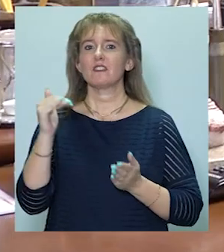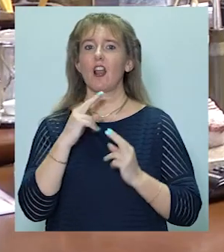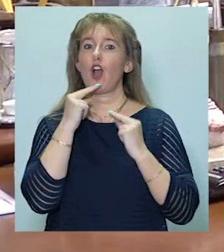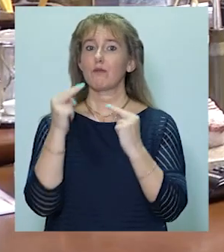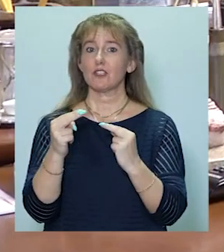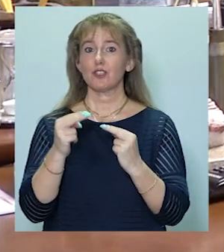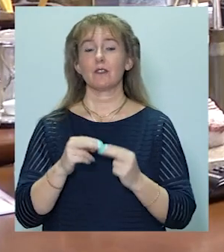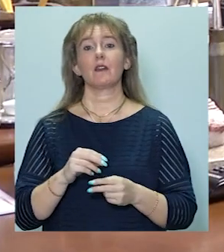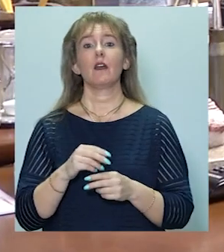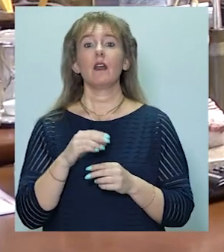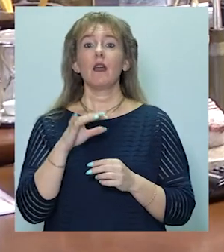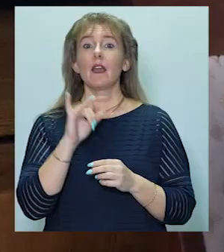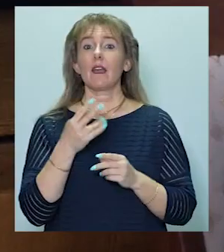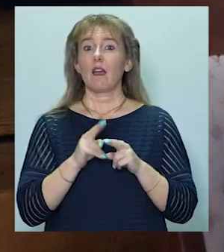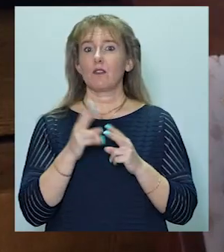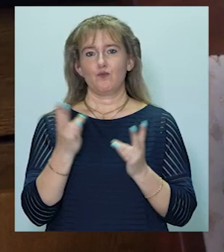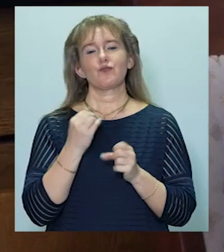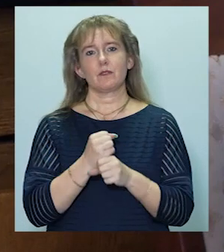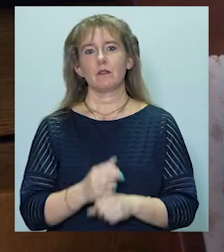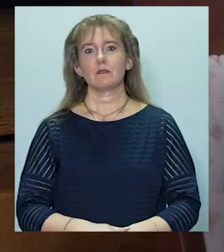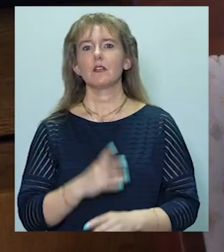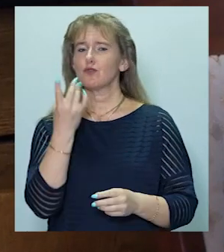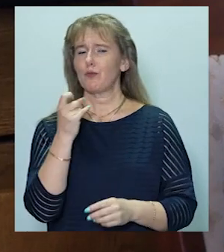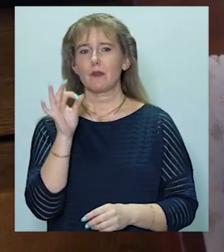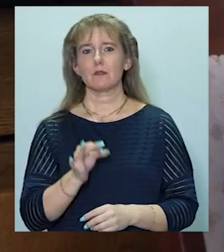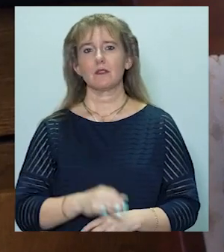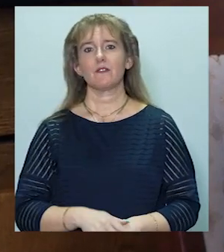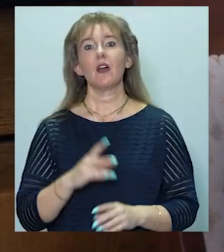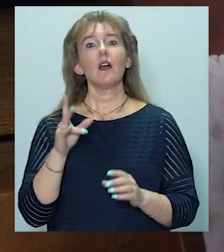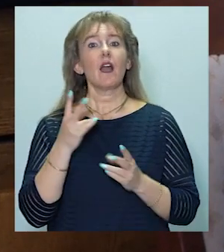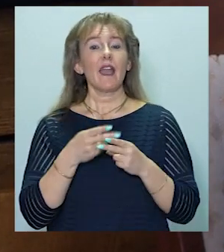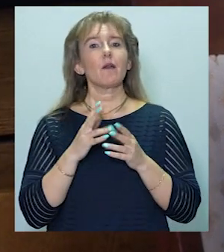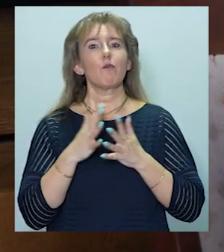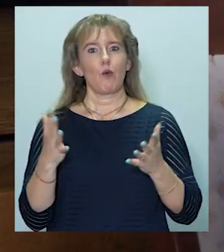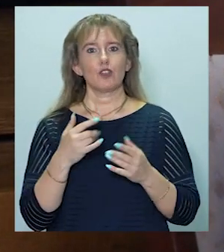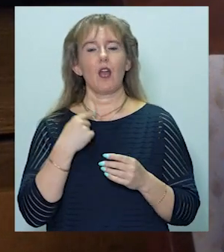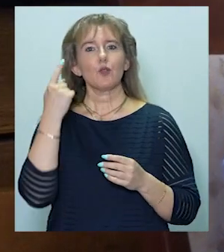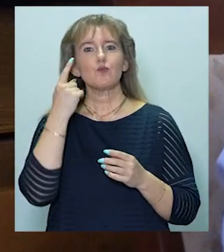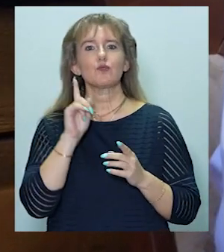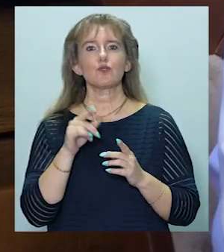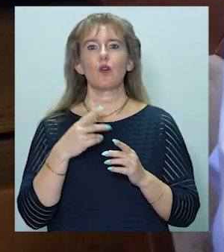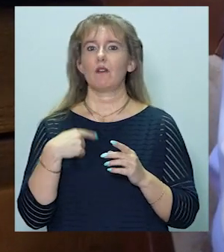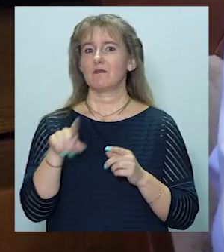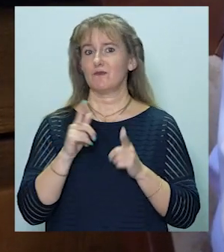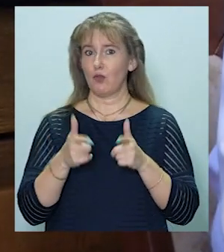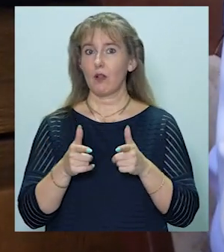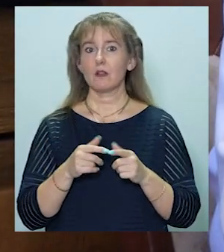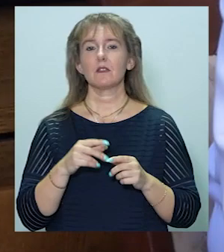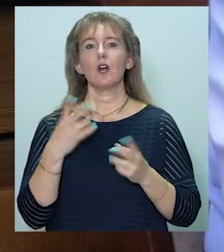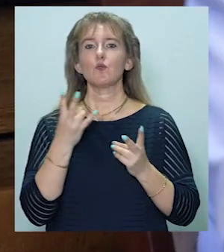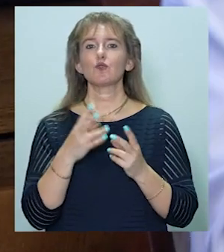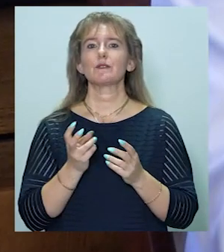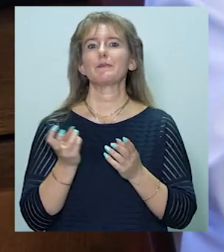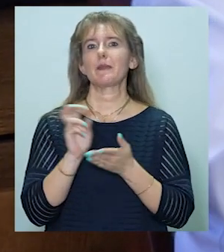обращение, потому что это надо делать 100%. Более того, я полностью с вами согласен, что нужно